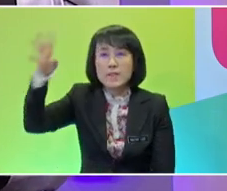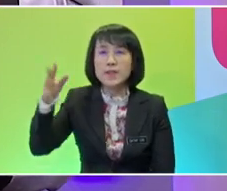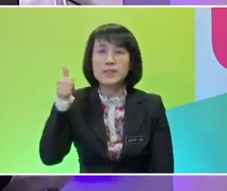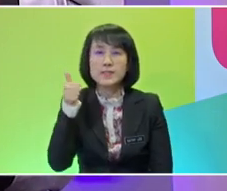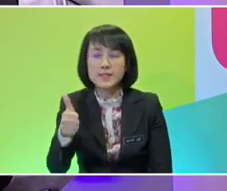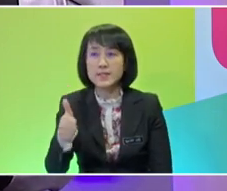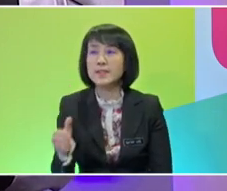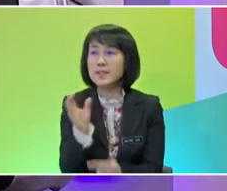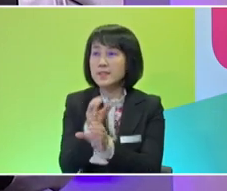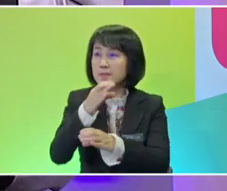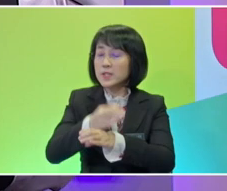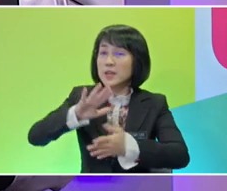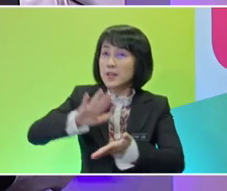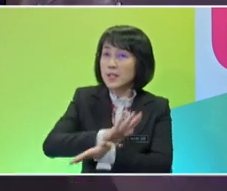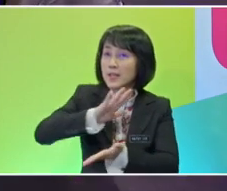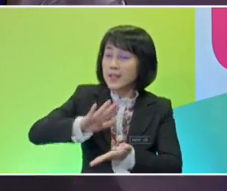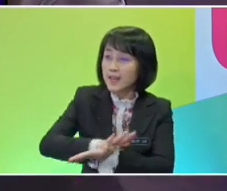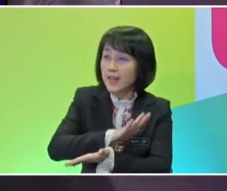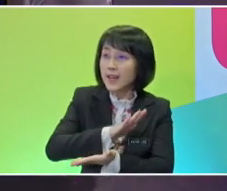mencipta kertas